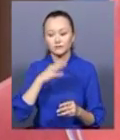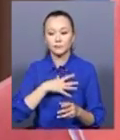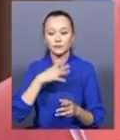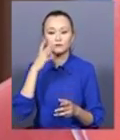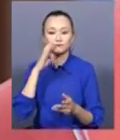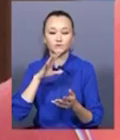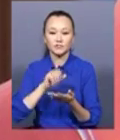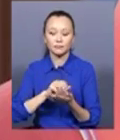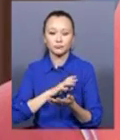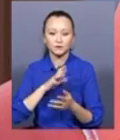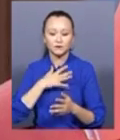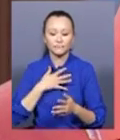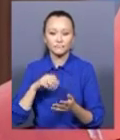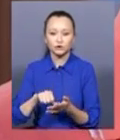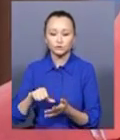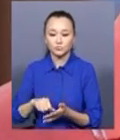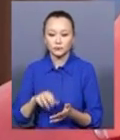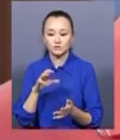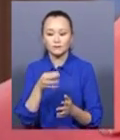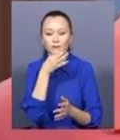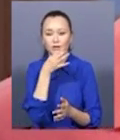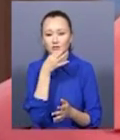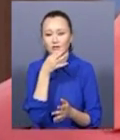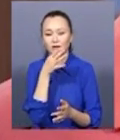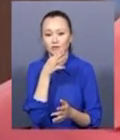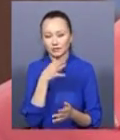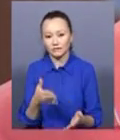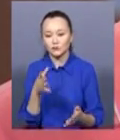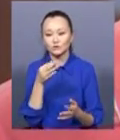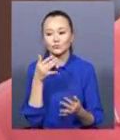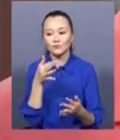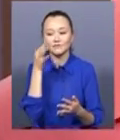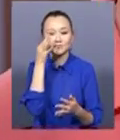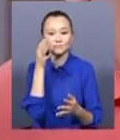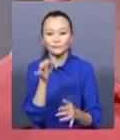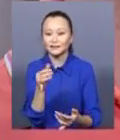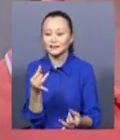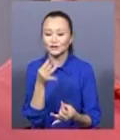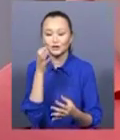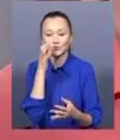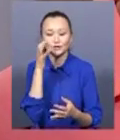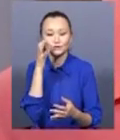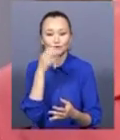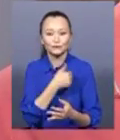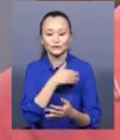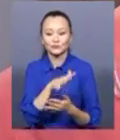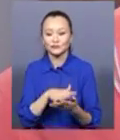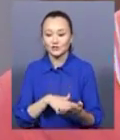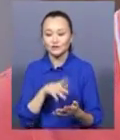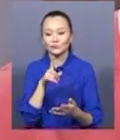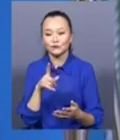выступления. Это уже было вот с этих малых лет. Вы знаете, столько воспоминаний у вас интересных, хочется слушать и слушать.